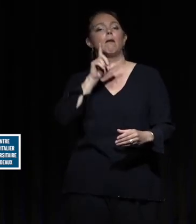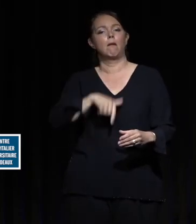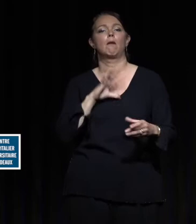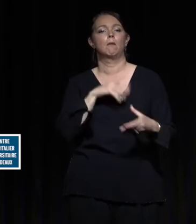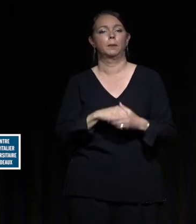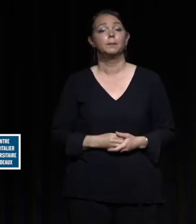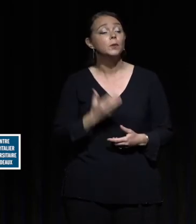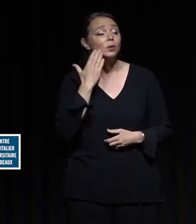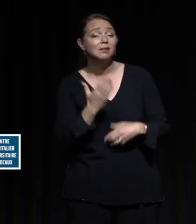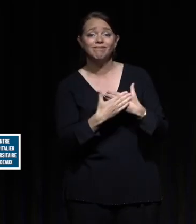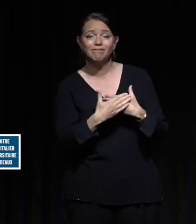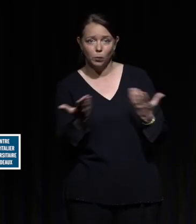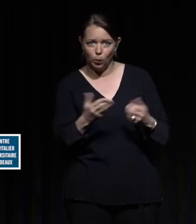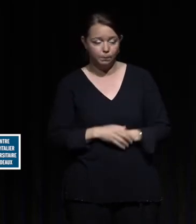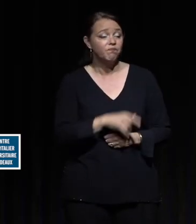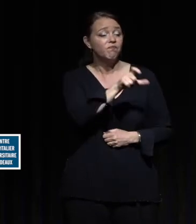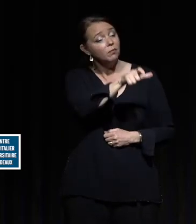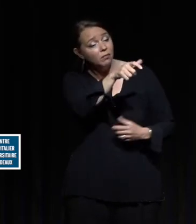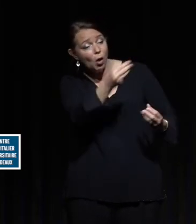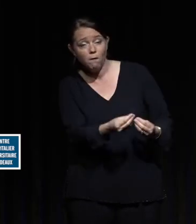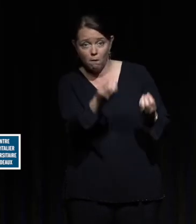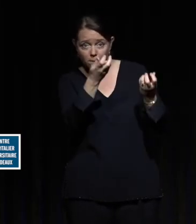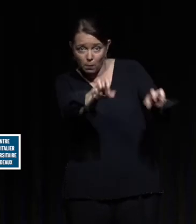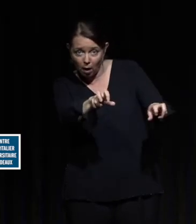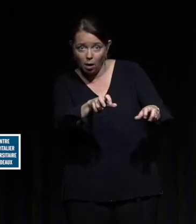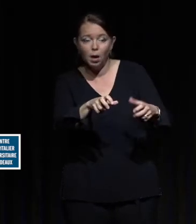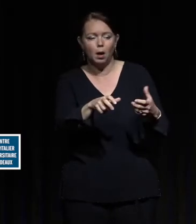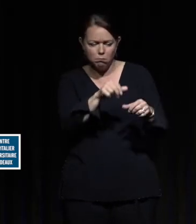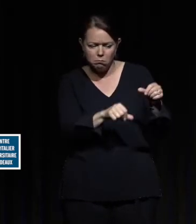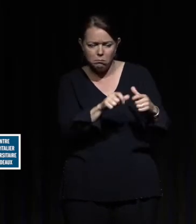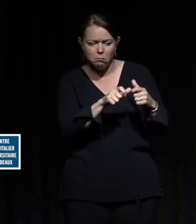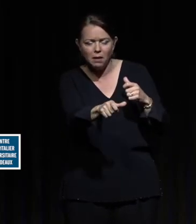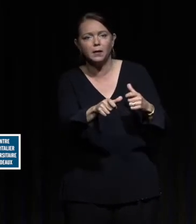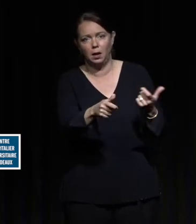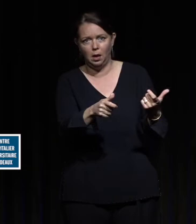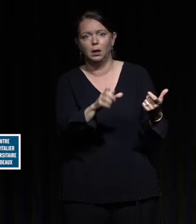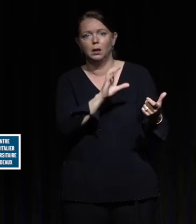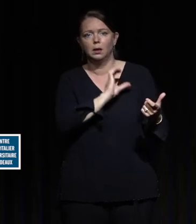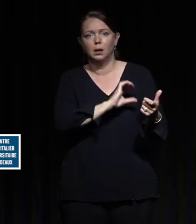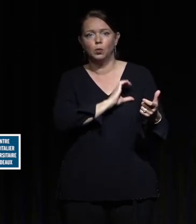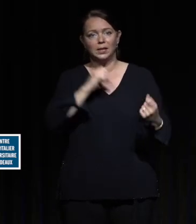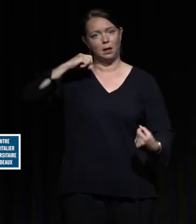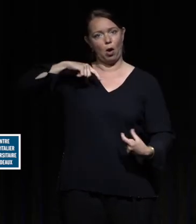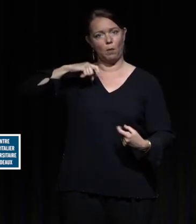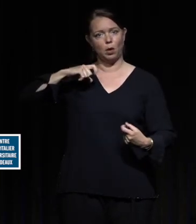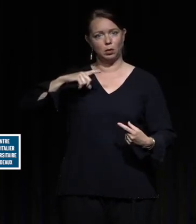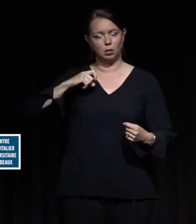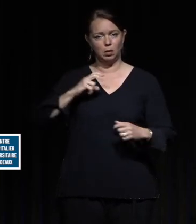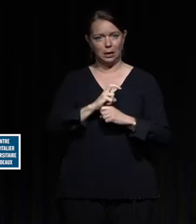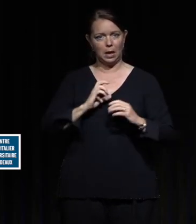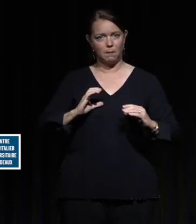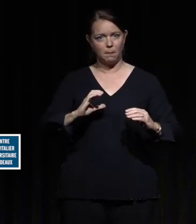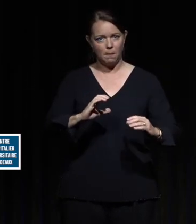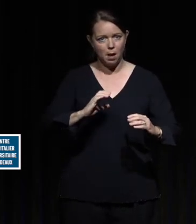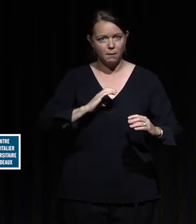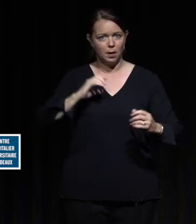pas d'enfant après un traitement chirurgical, c'est de vous maintenir pour abaisser les taux hormonaux, pour stimuler moins